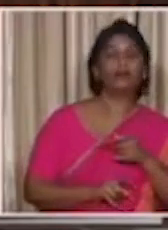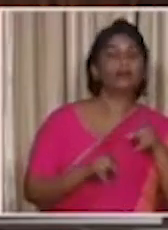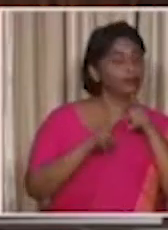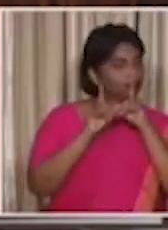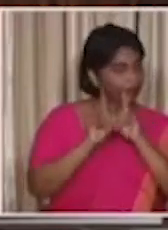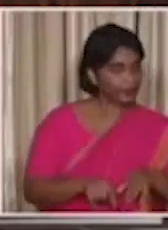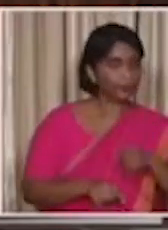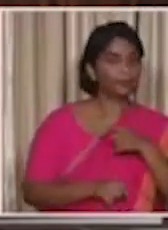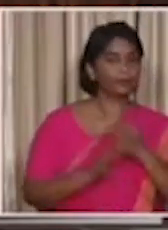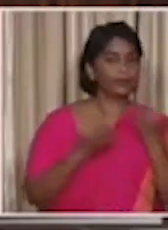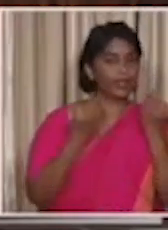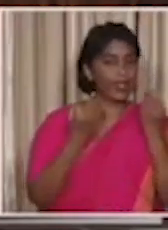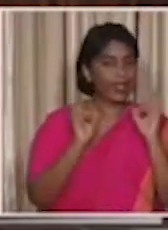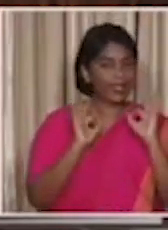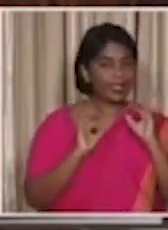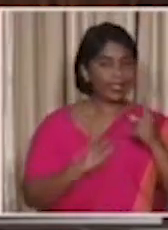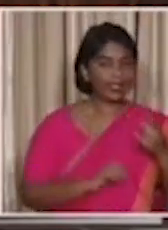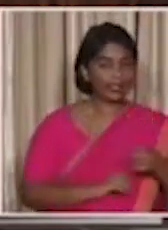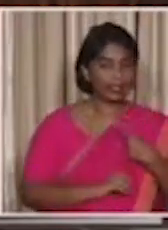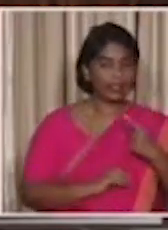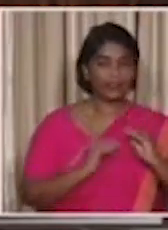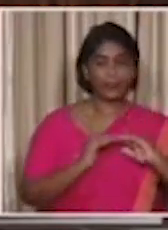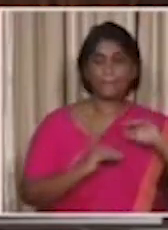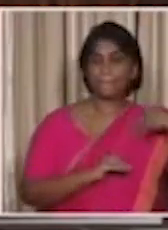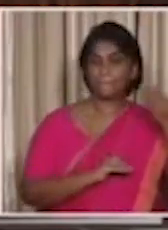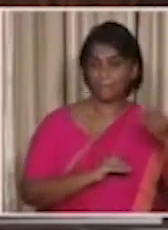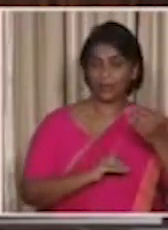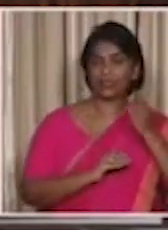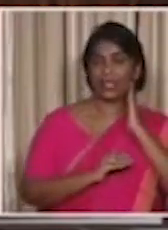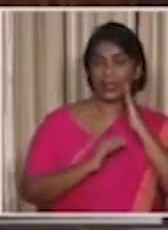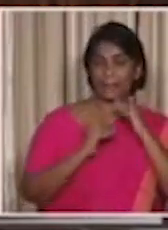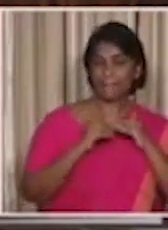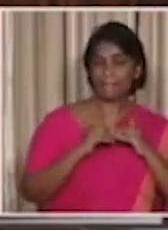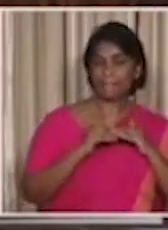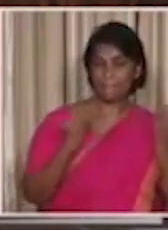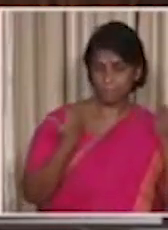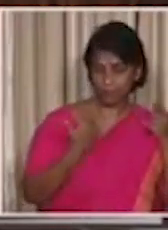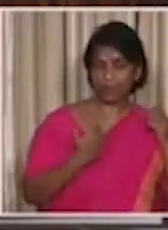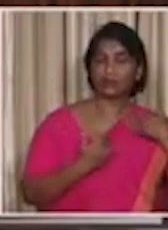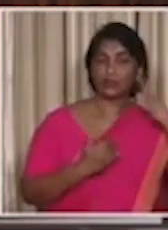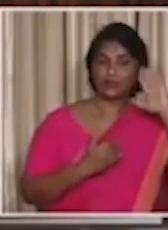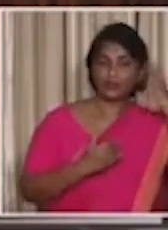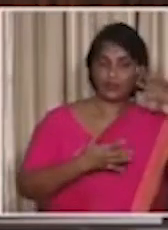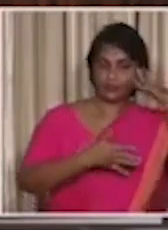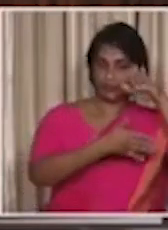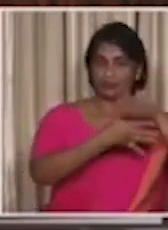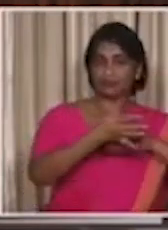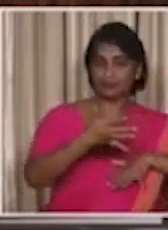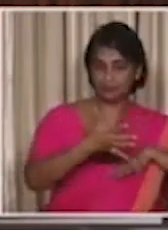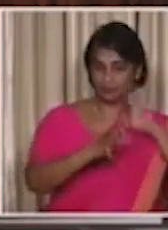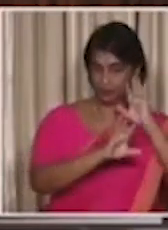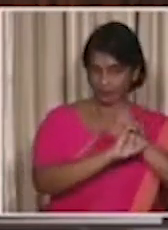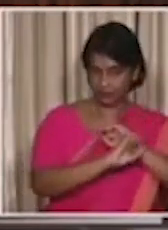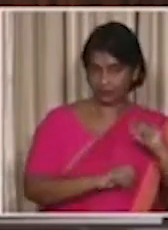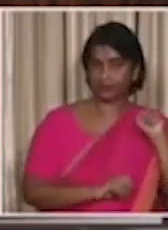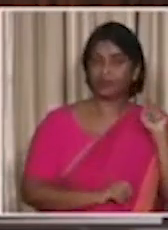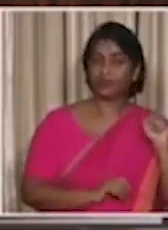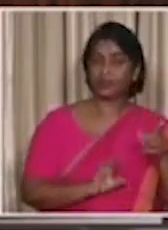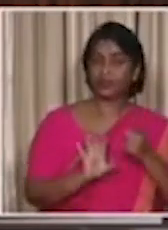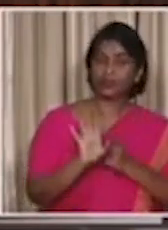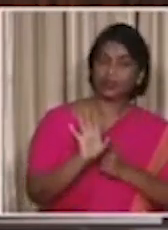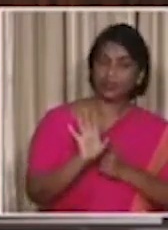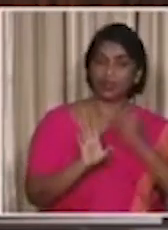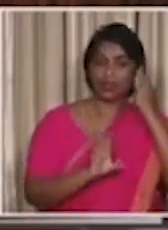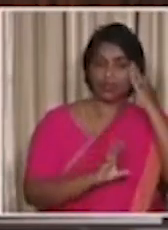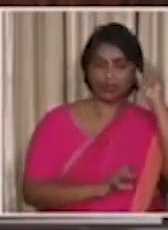නිදහස් දවසට පසුදා සන්ඩේ ටයිම්ස් පුවත්පතේ විශේෂ අතිරේකයක් පළ වුණා. තරුණ